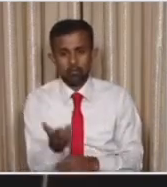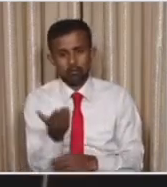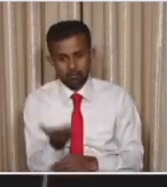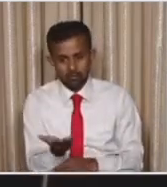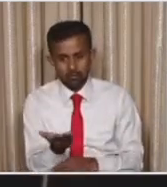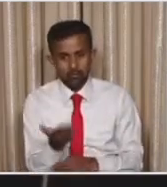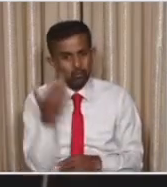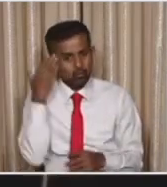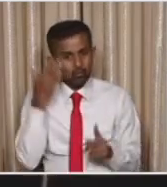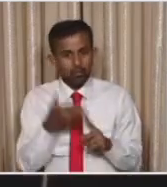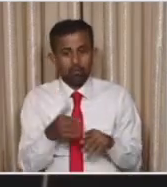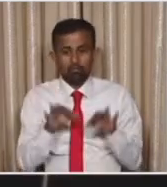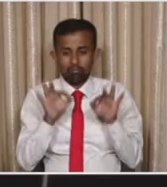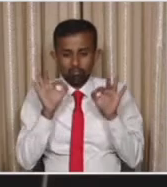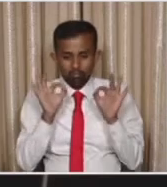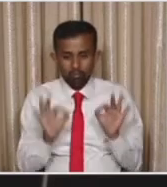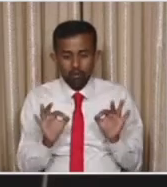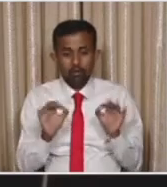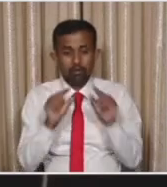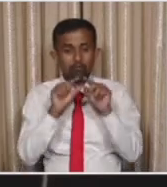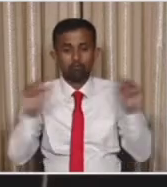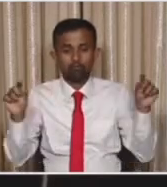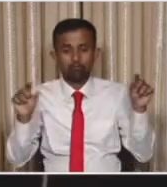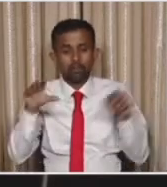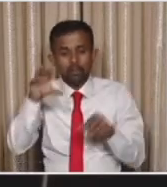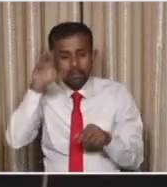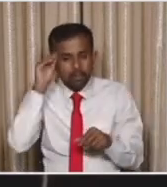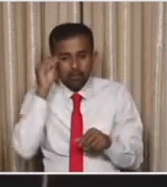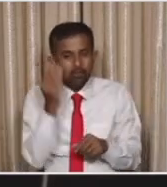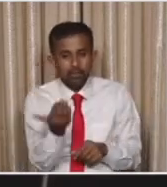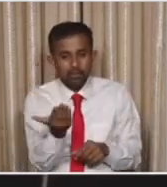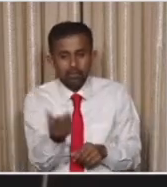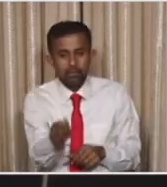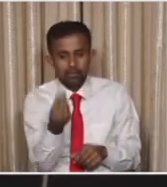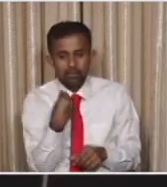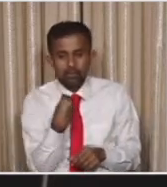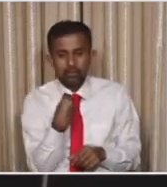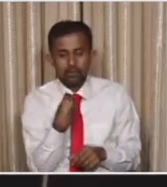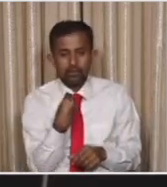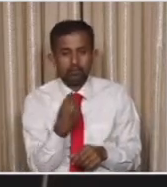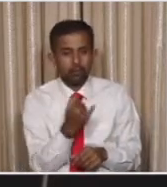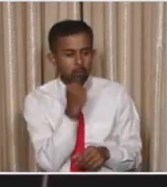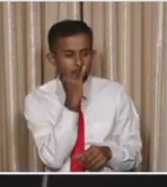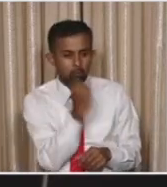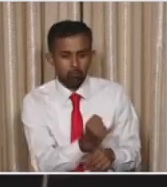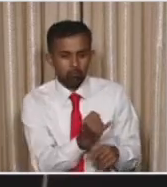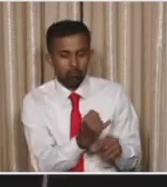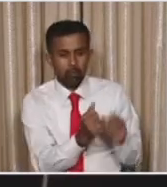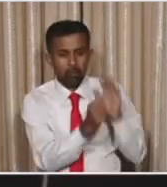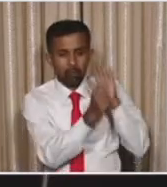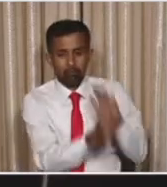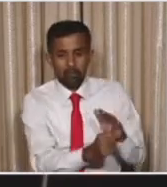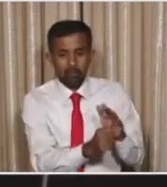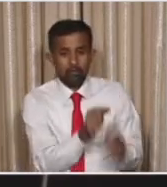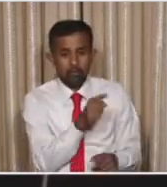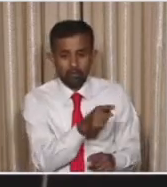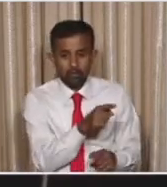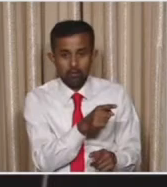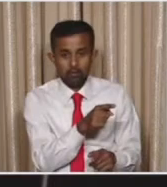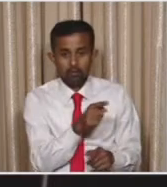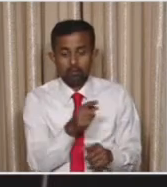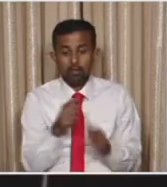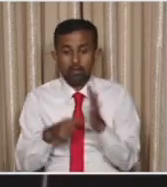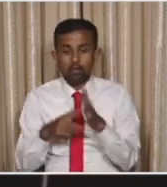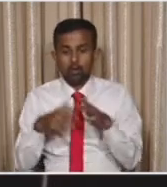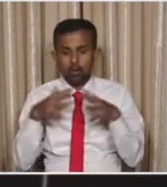ඒ පිළිබඳව හරි නිර්වචනය ලබා දෙන්න එවිට අපහාසයට ලක් වෙන කරන අයයි